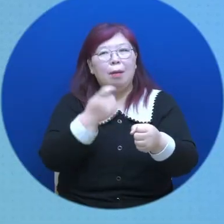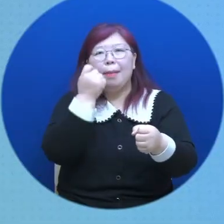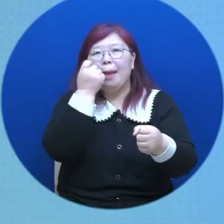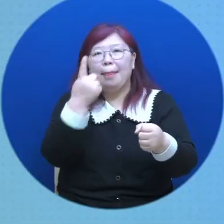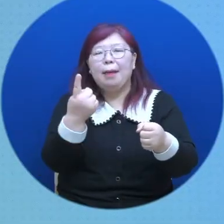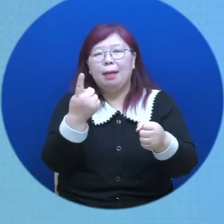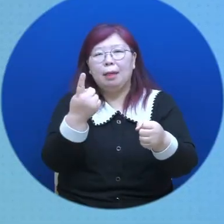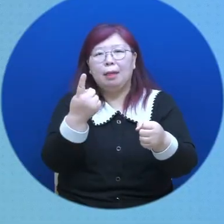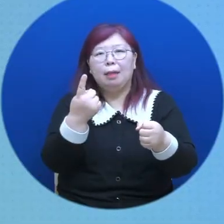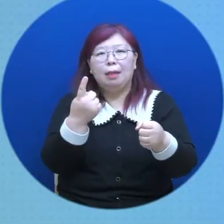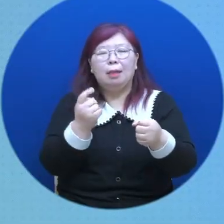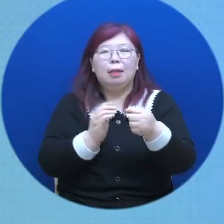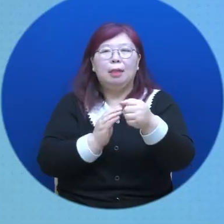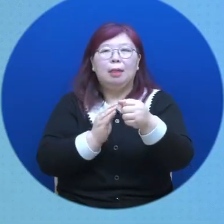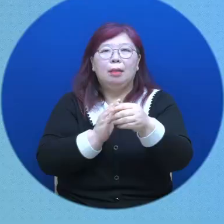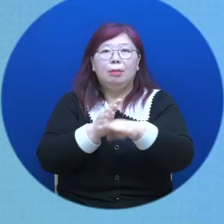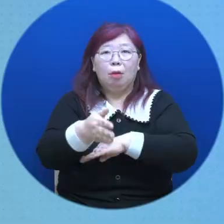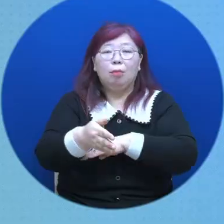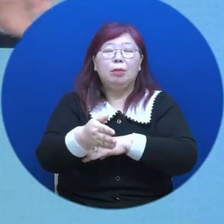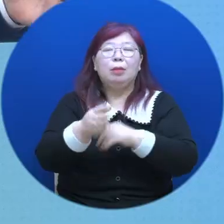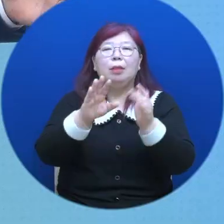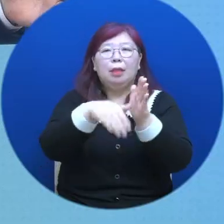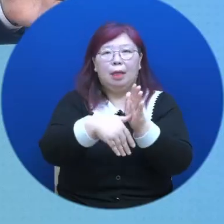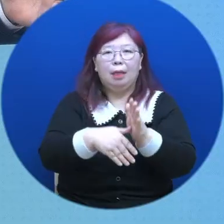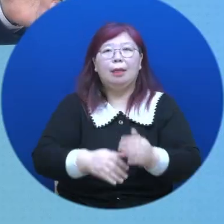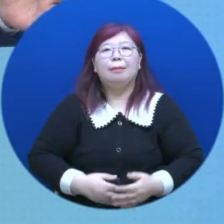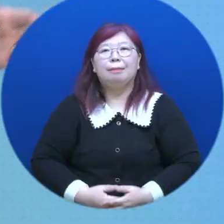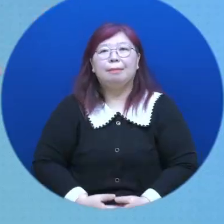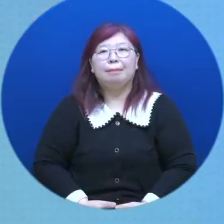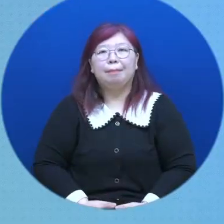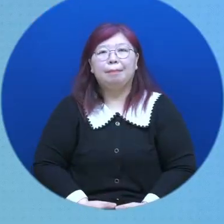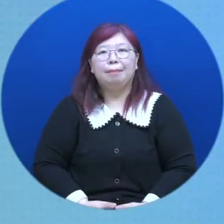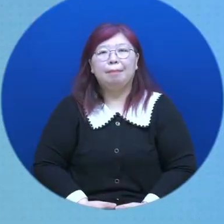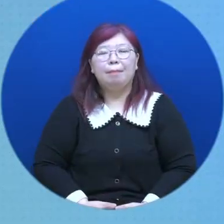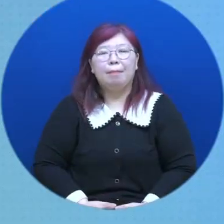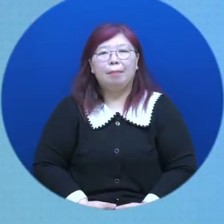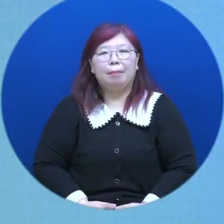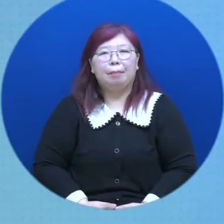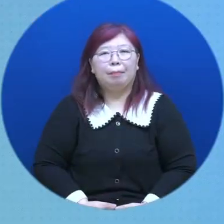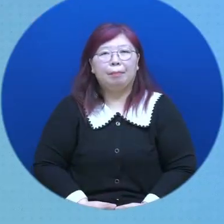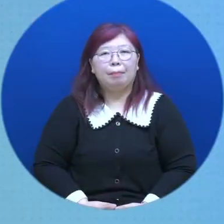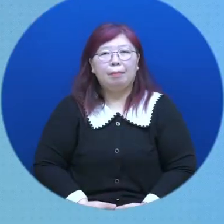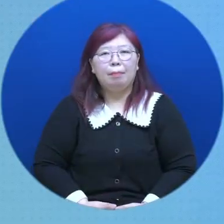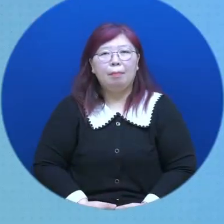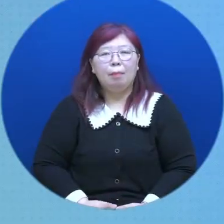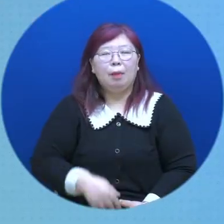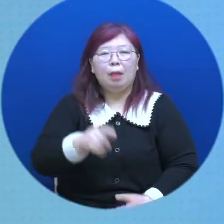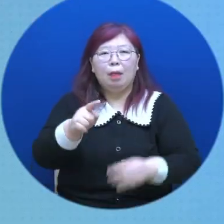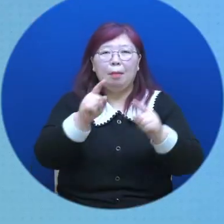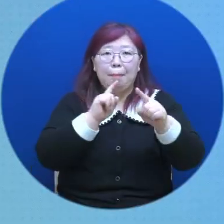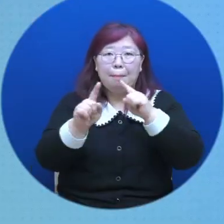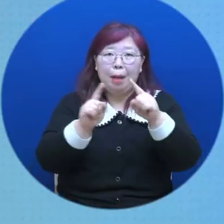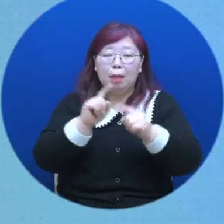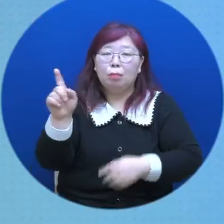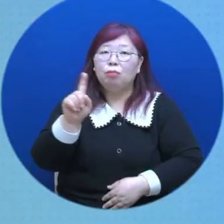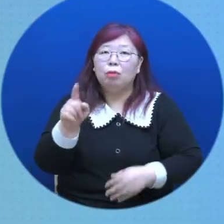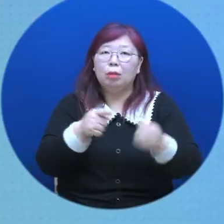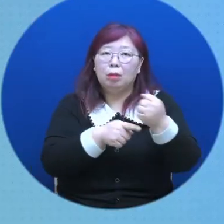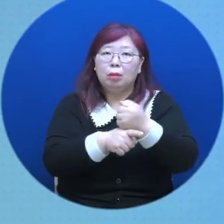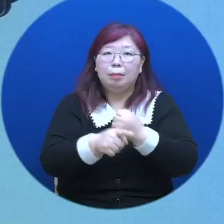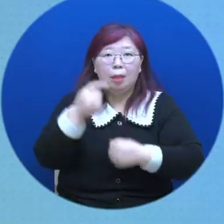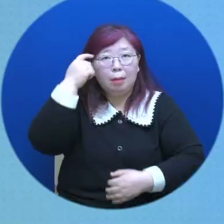달이 지난 그때 그 말인 거죠. 자, 이 말은 어떤 의미를 갖고 있는